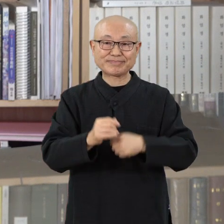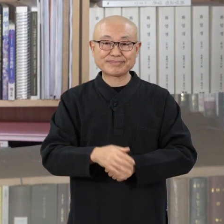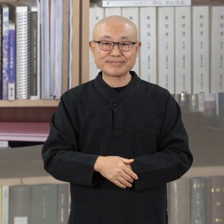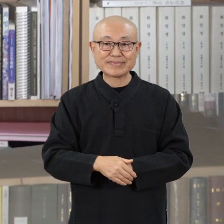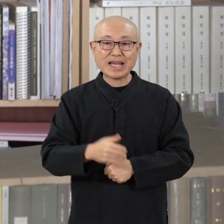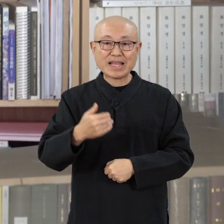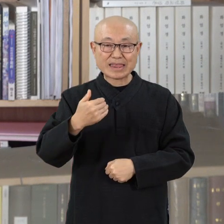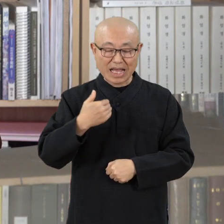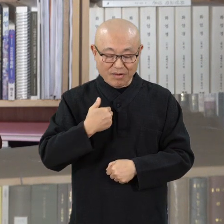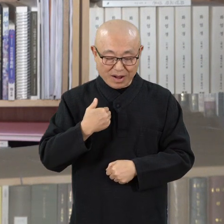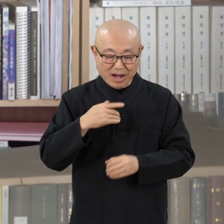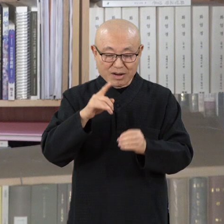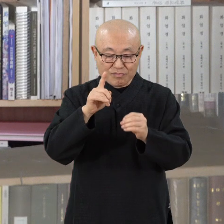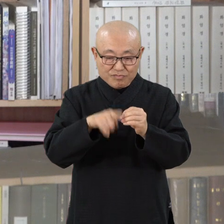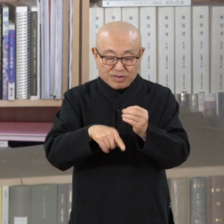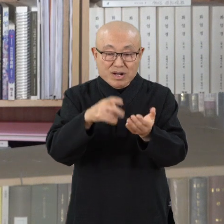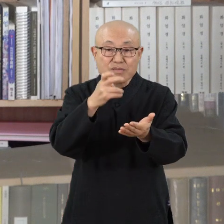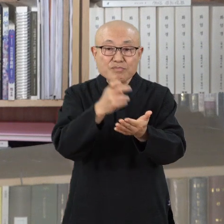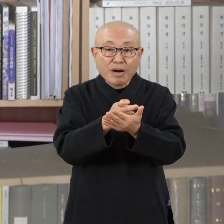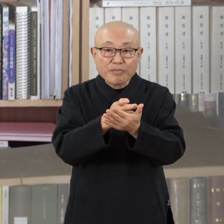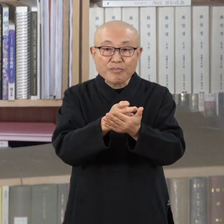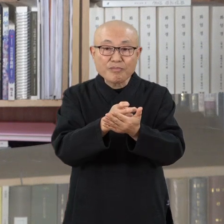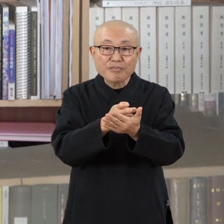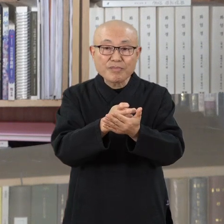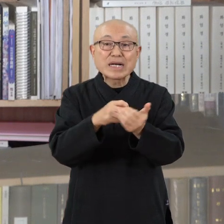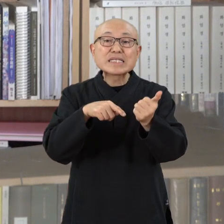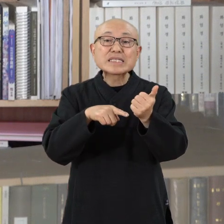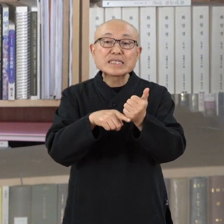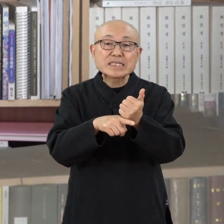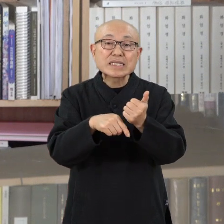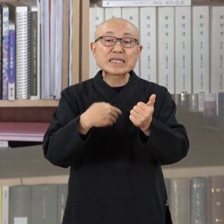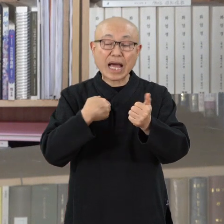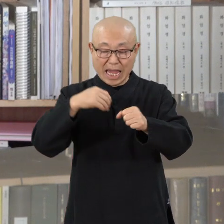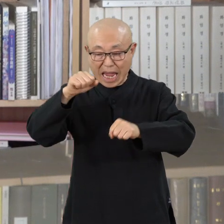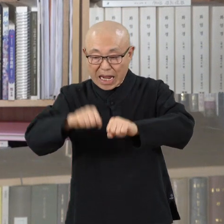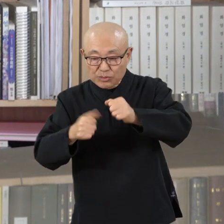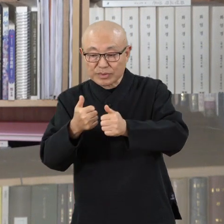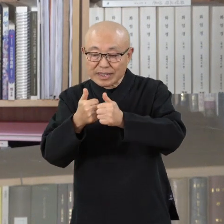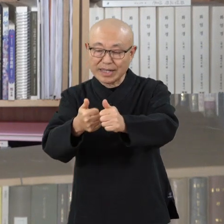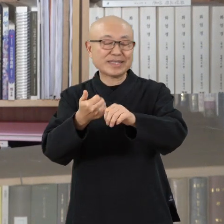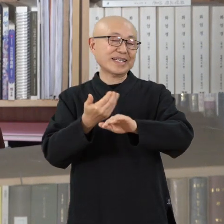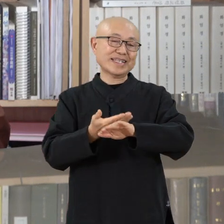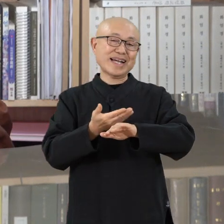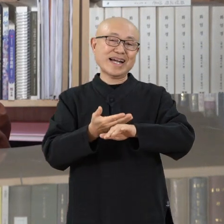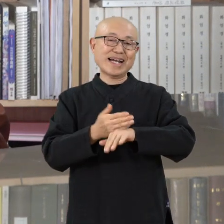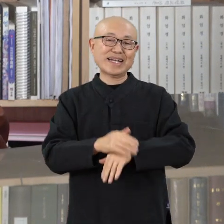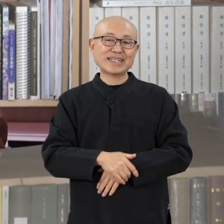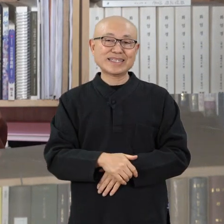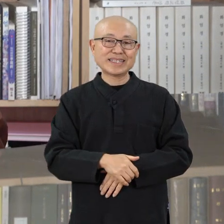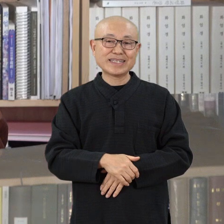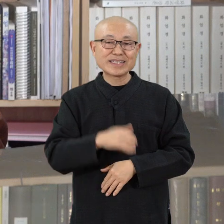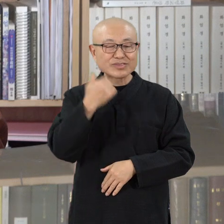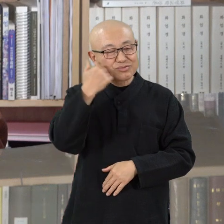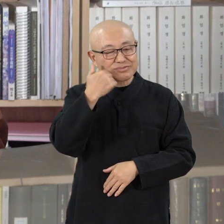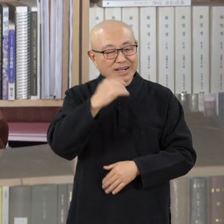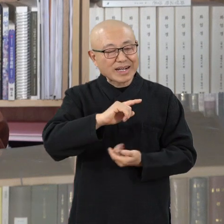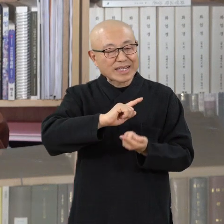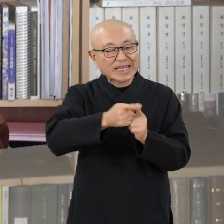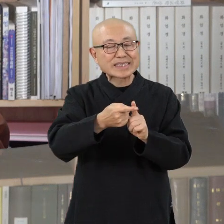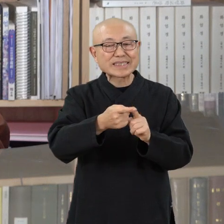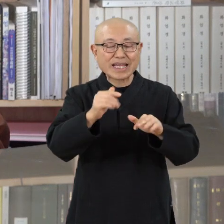나와 불법의 대의가 합일되는 것도 나의 행위다 이 말씀이에요. 그걸 누가 남이 해주는